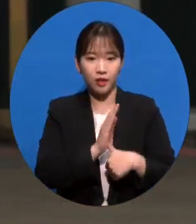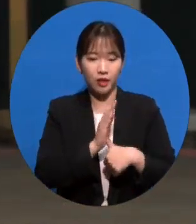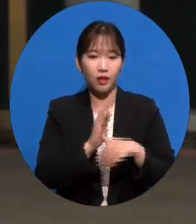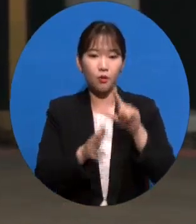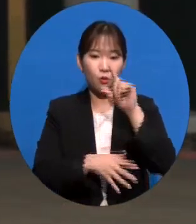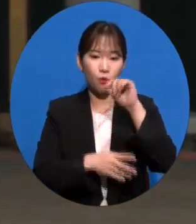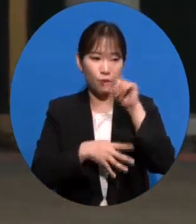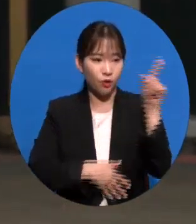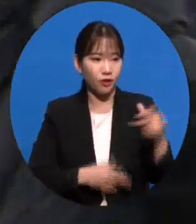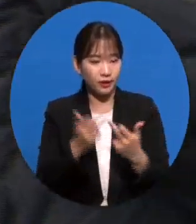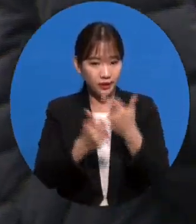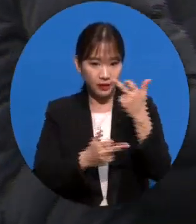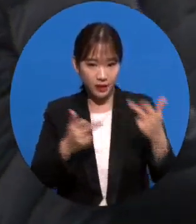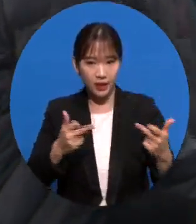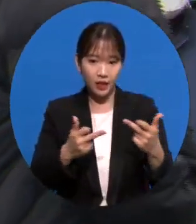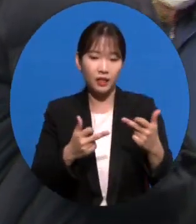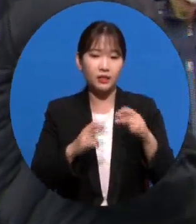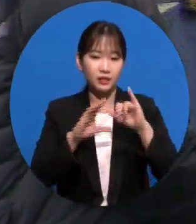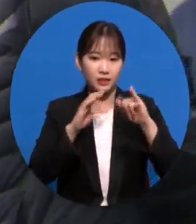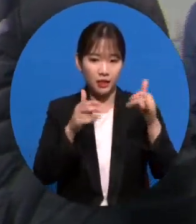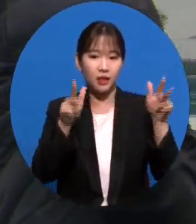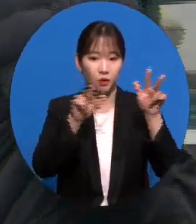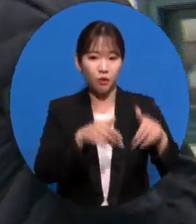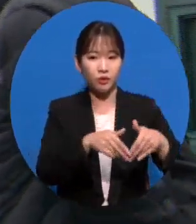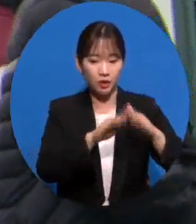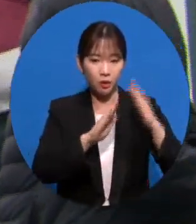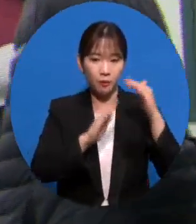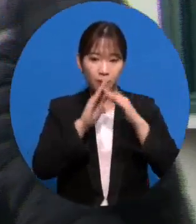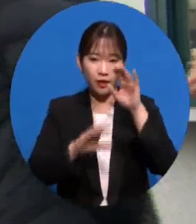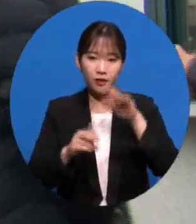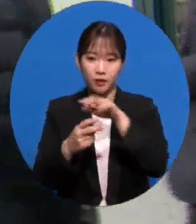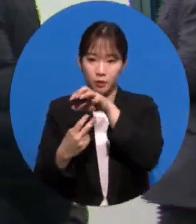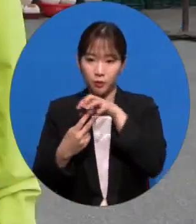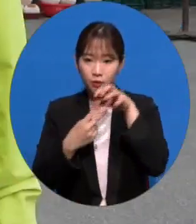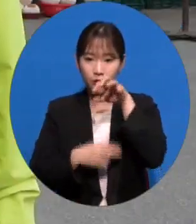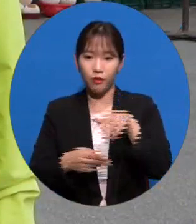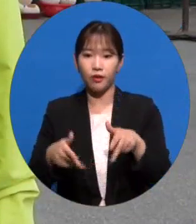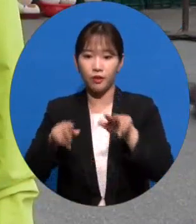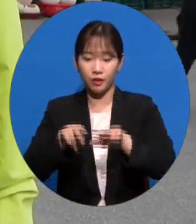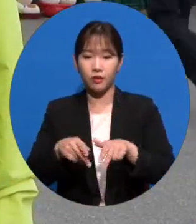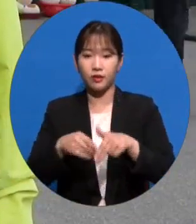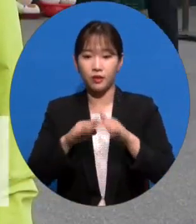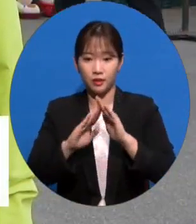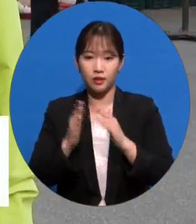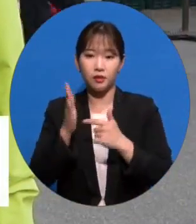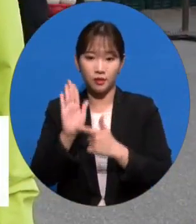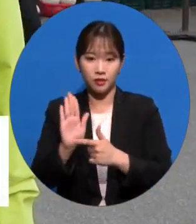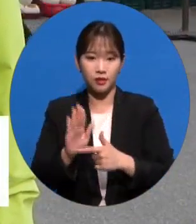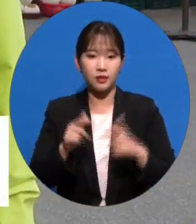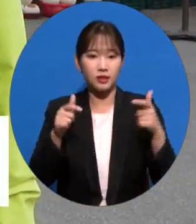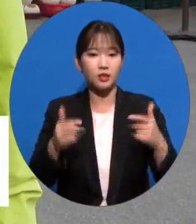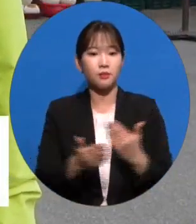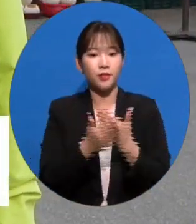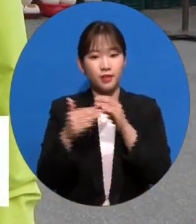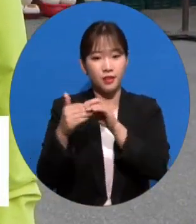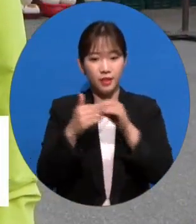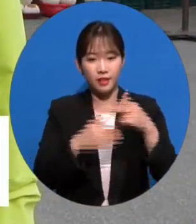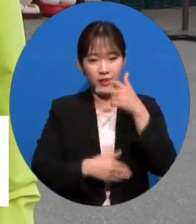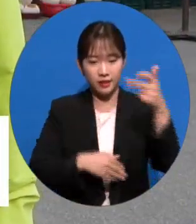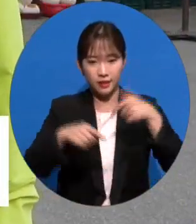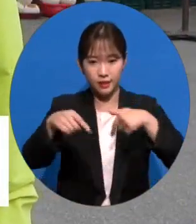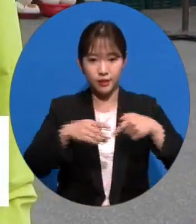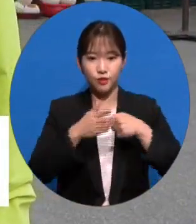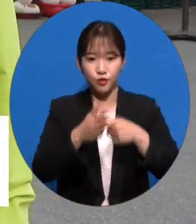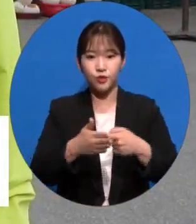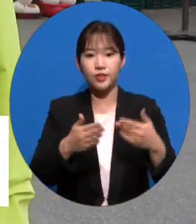공원화, 마을요양원 건립을 주요 공약으로 내세웠습니다. 지역 발전을 이끄는 큰 틀에 정책을